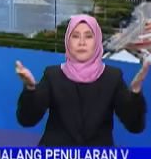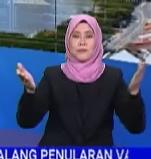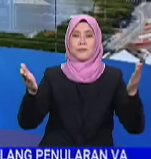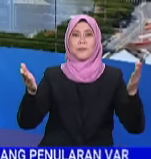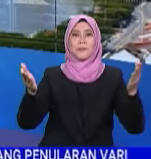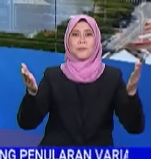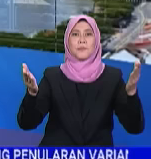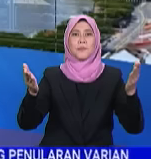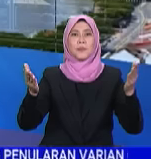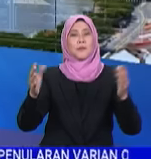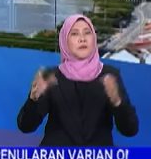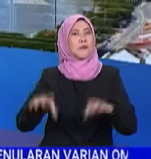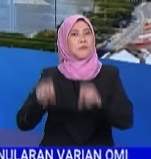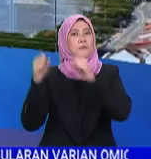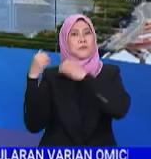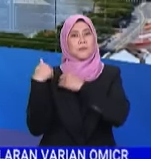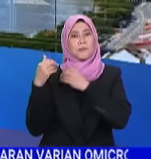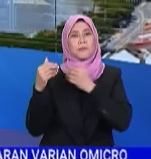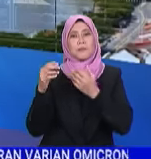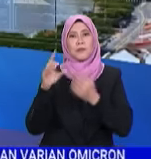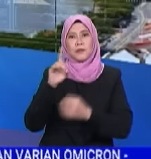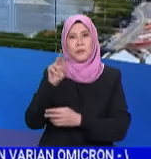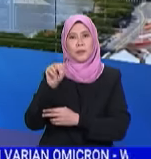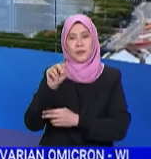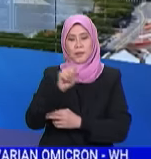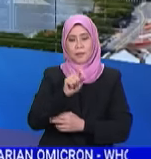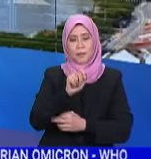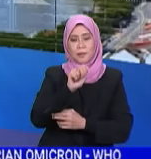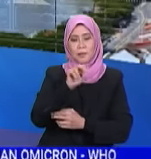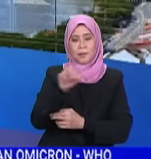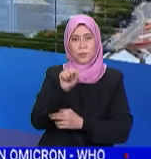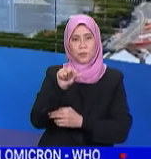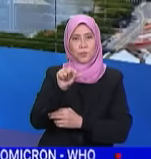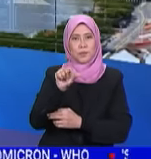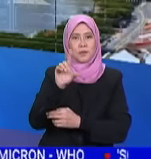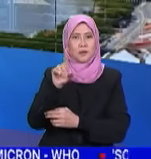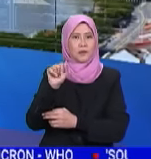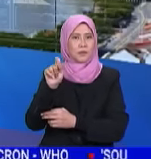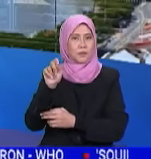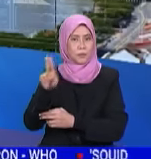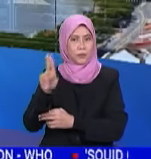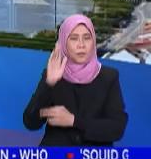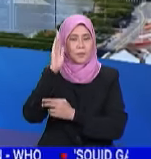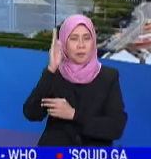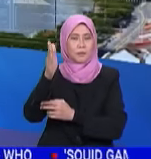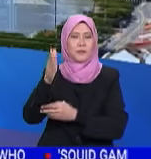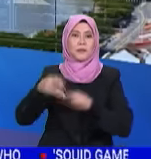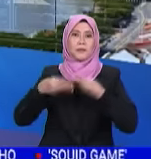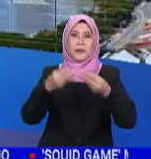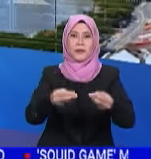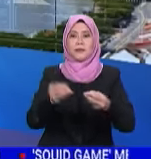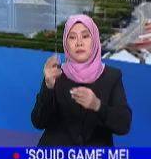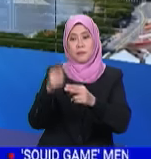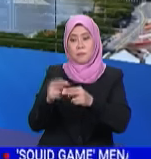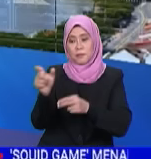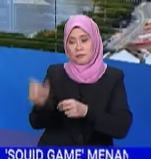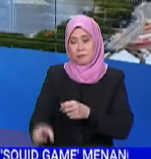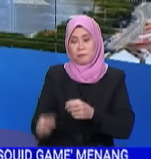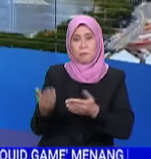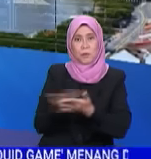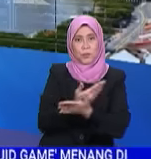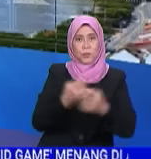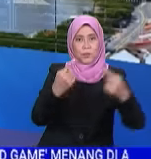penyandang kerusi dewan undangan negeri Tanjung Datu Datuk Amar Jamilah anu akan memberi laluan untuk calon baharu